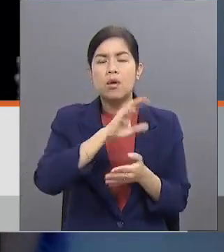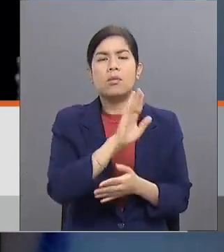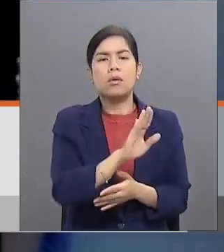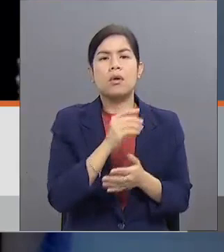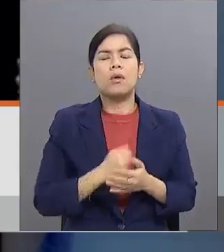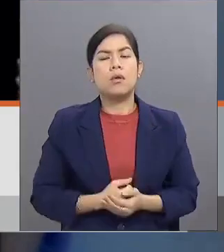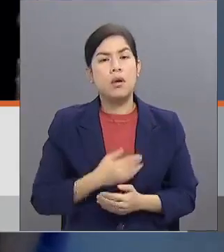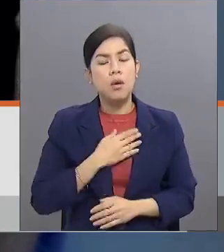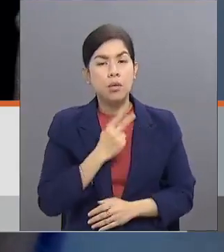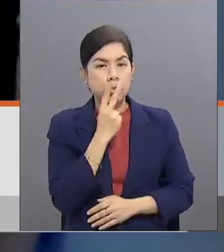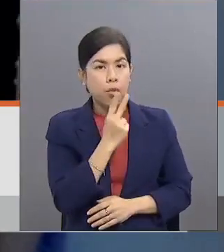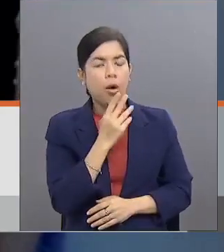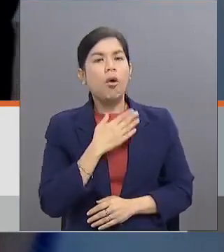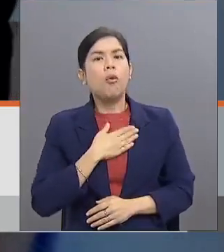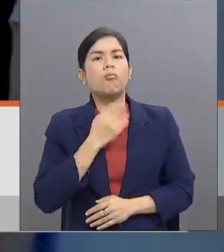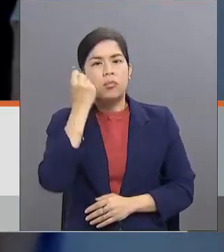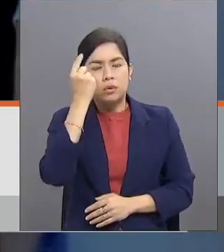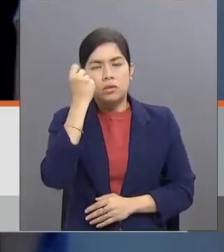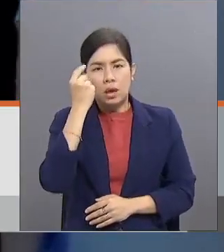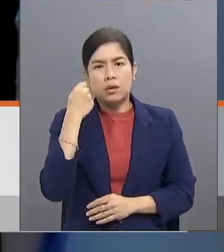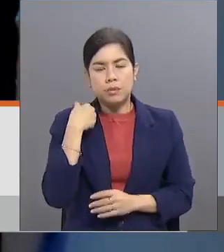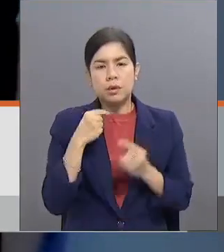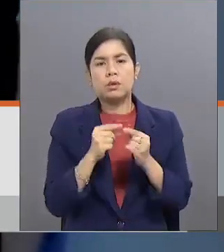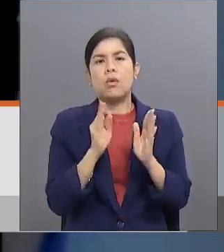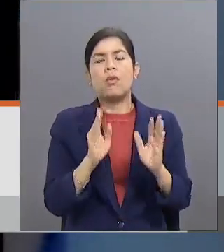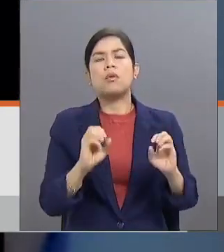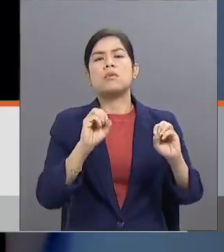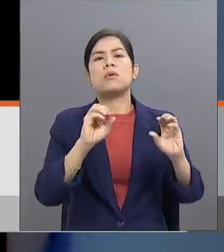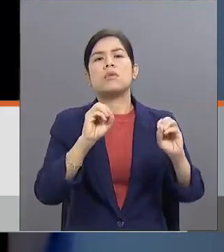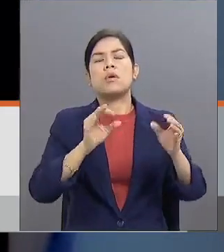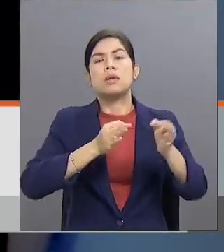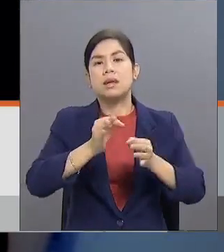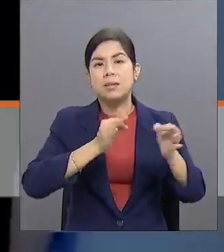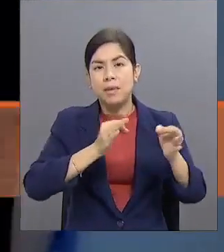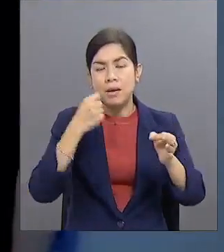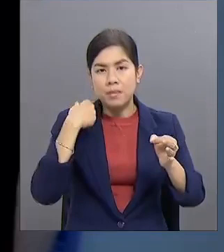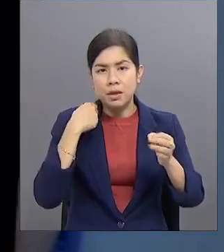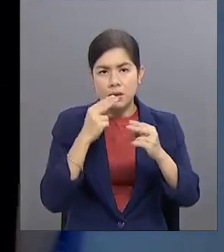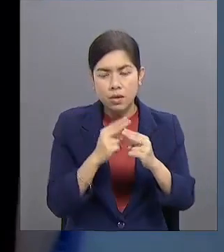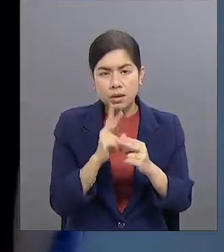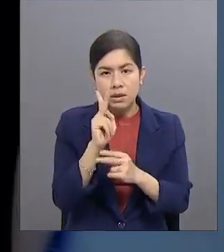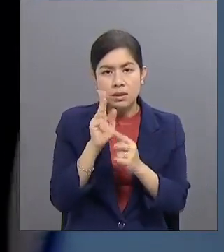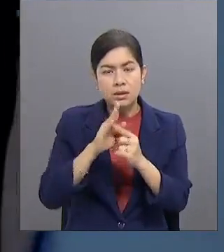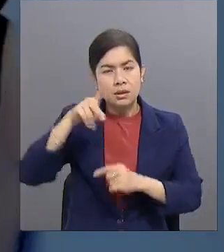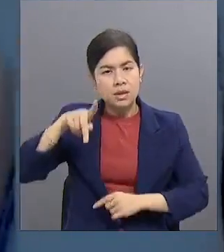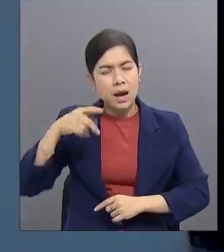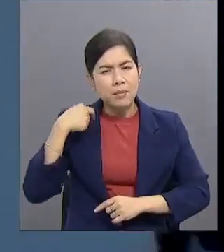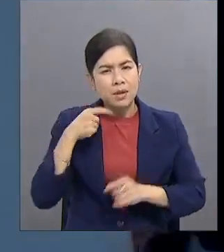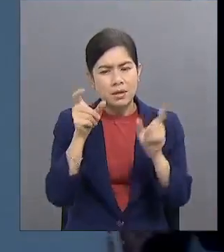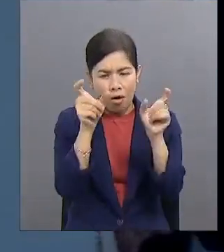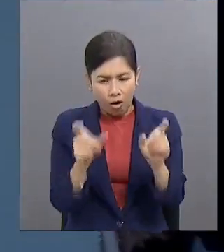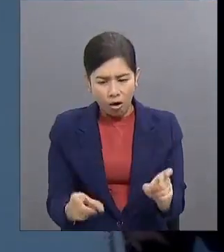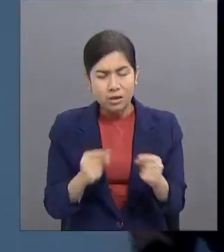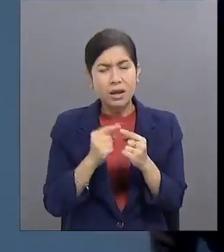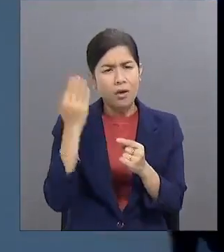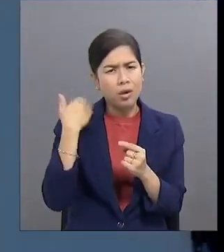พิ่งมารู้จากที่อาจารย์เขาได้อธิบายให้ฟังครับกาบเหอะไรเงี้ยครับที่เราบอกว่าท่องตั้งแต่เด็กๆเนี่ยครับเราไม่เคยคิดว่าแบ